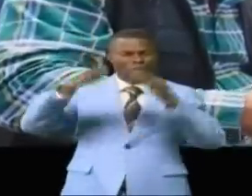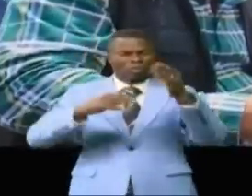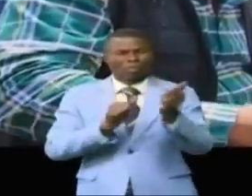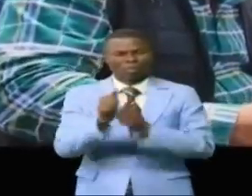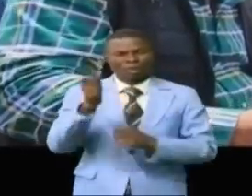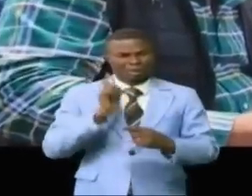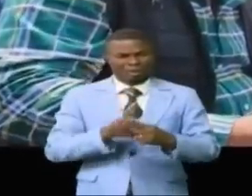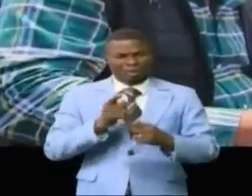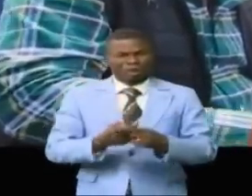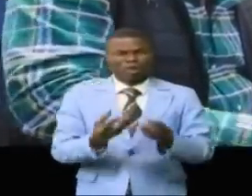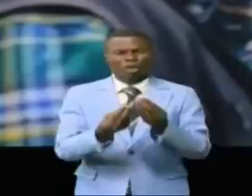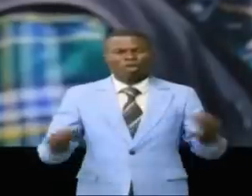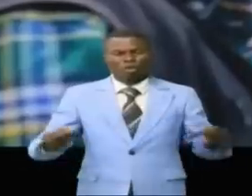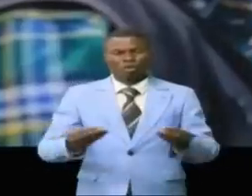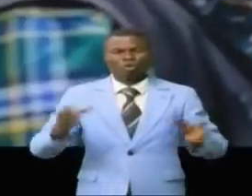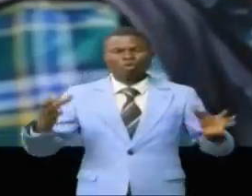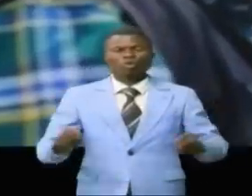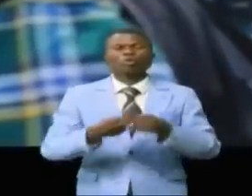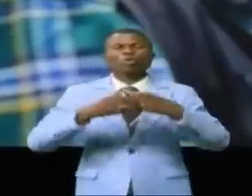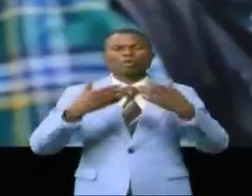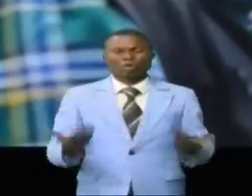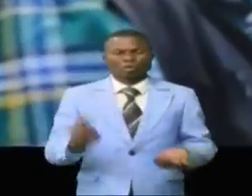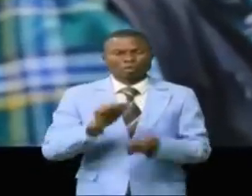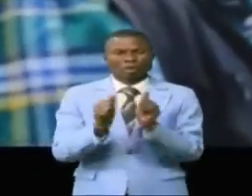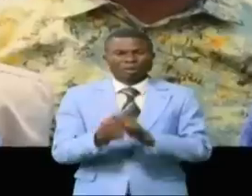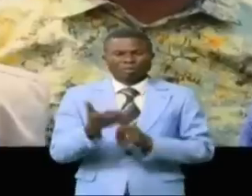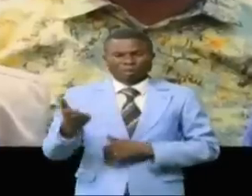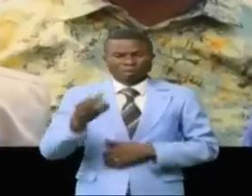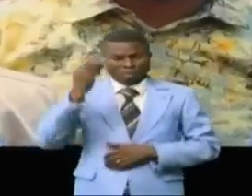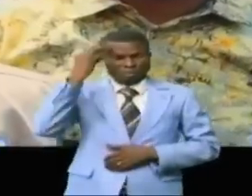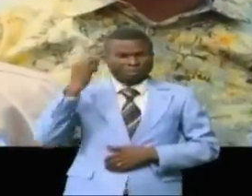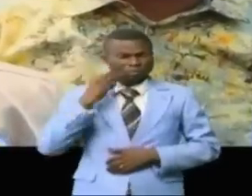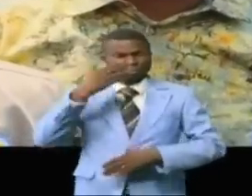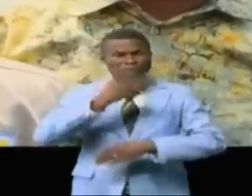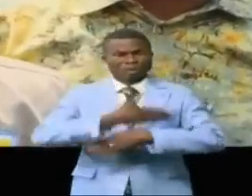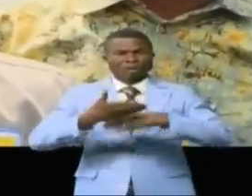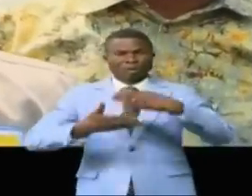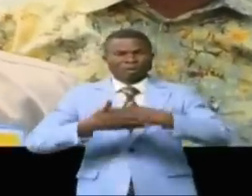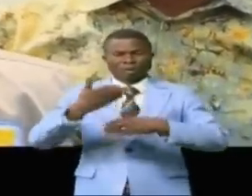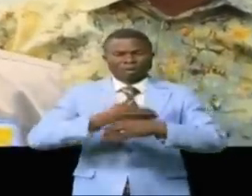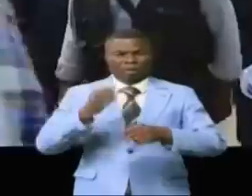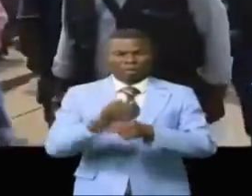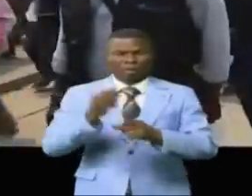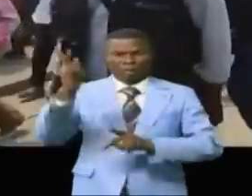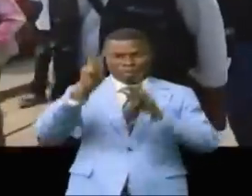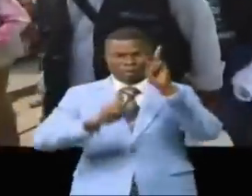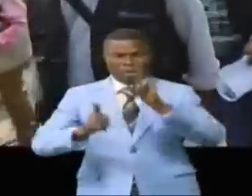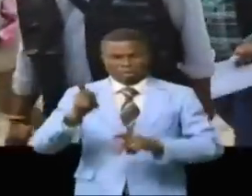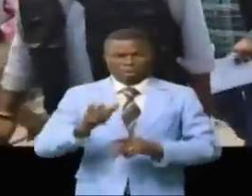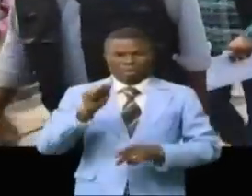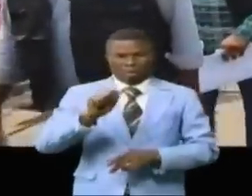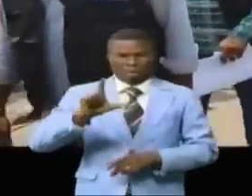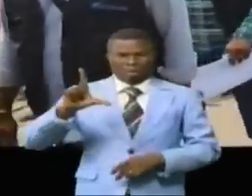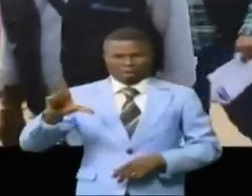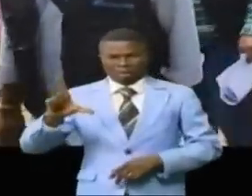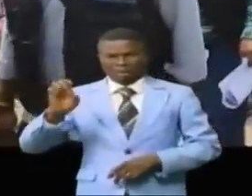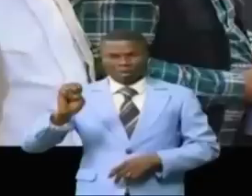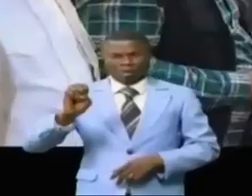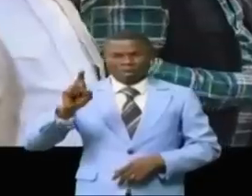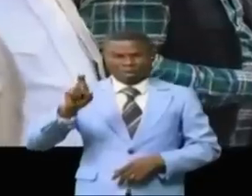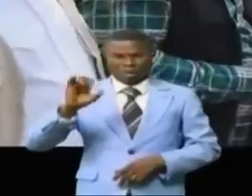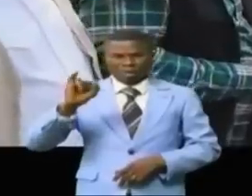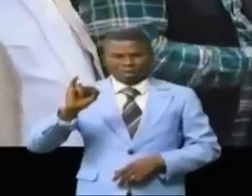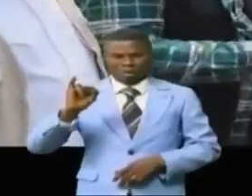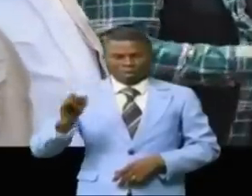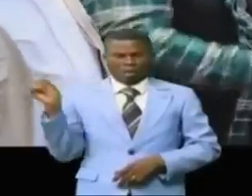Comment remédier à cette épineuse problématique? Le ministre des Infrastructures et Travaux Publics Alexis Guissaro, en descente sur